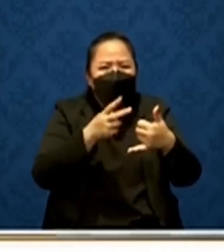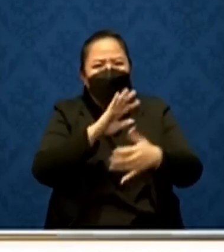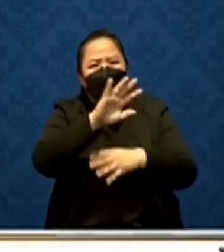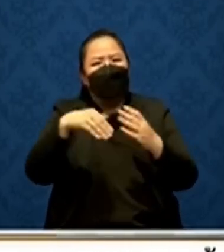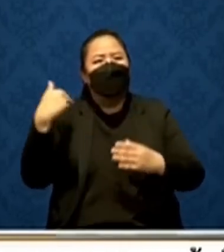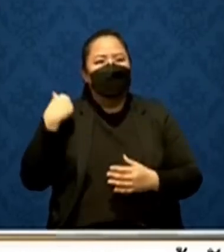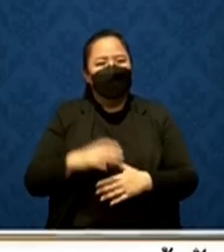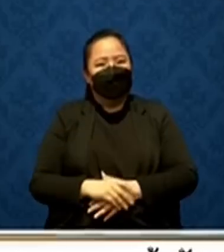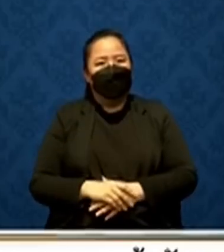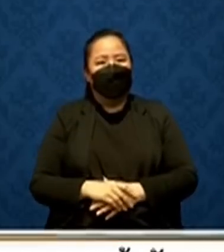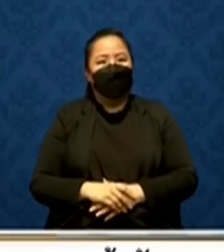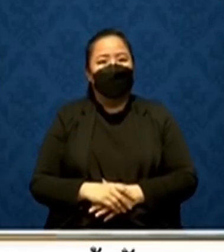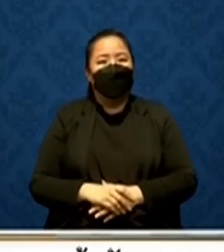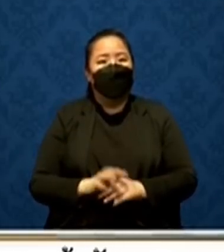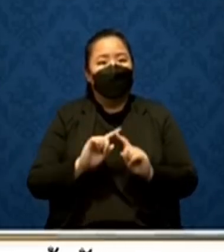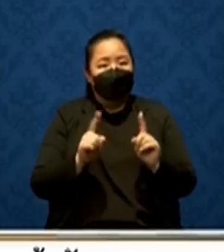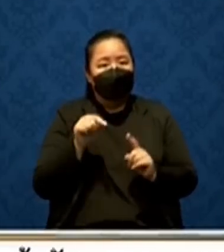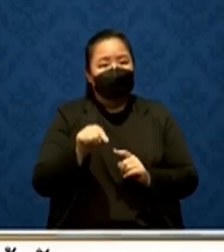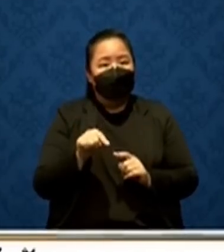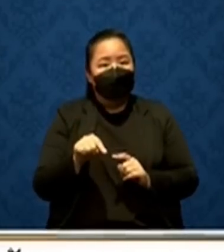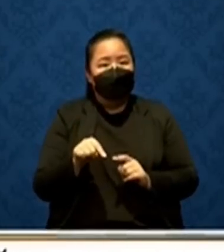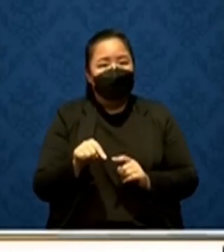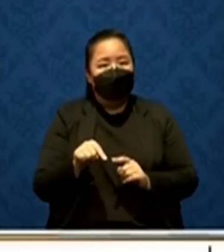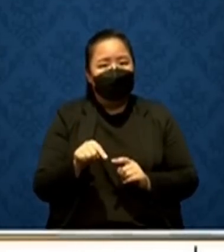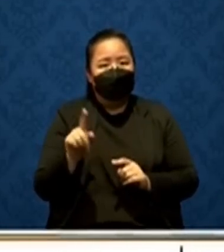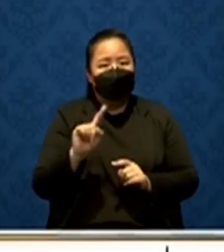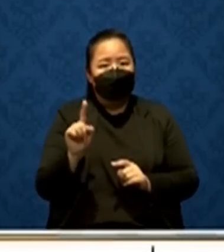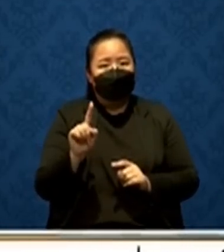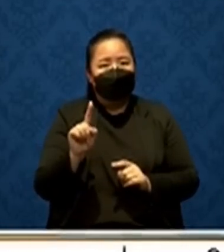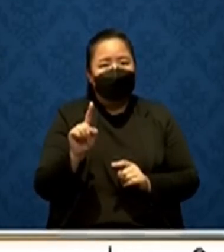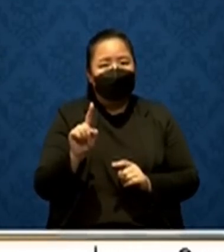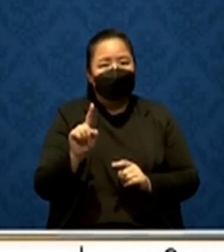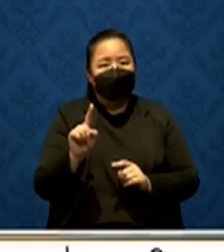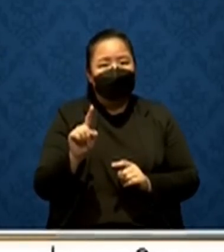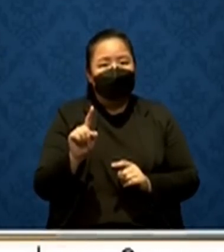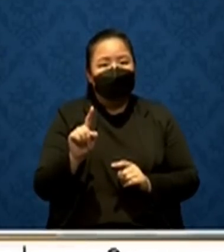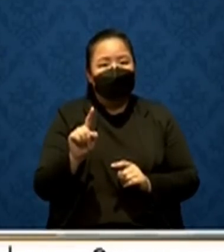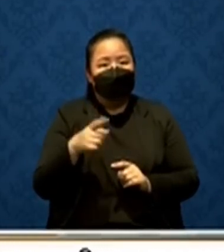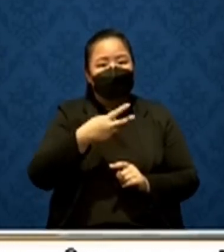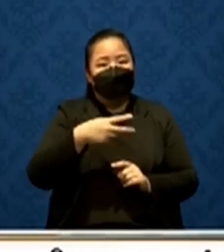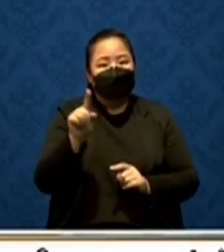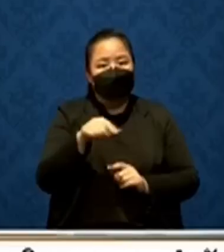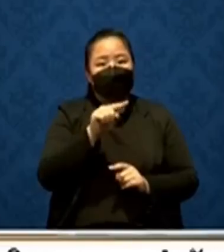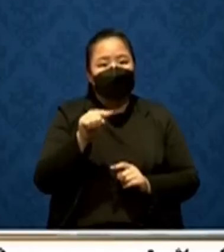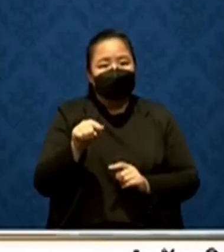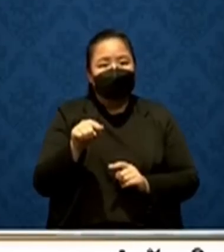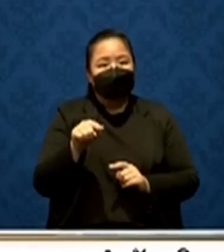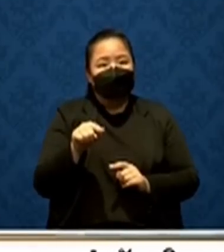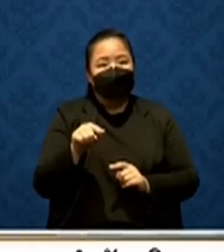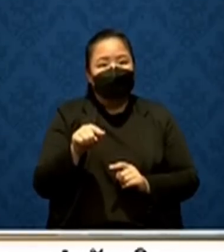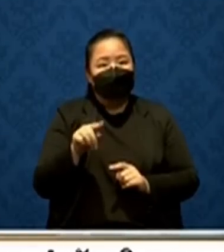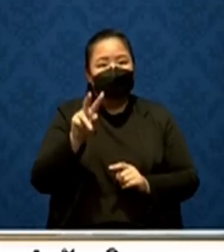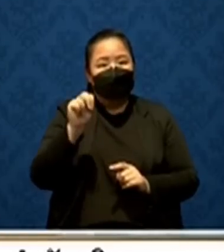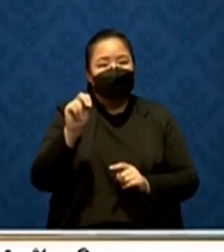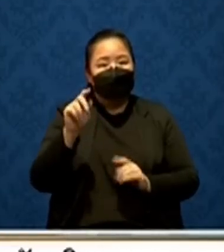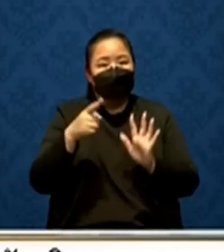แปรปรวนเรื่องนี้เนี้ยเขาเรียกว่าน่าซีซิตริกหัวหน้าสีที่มาจากคำว่านาซี